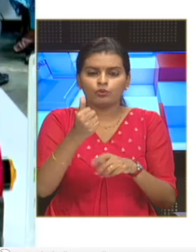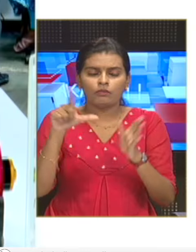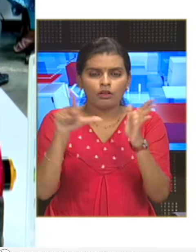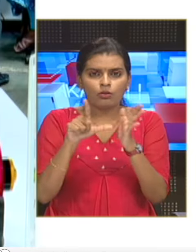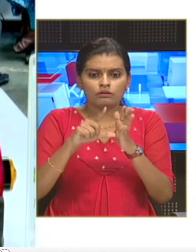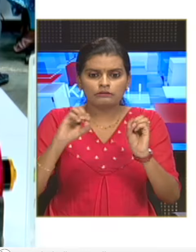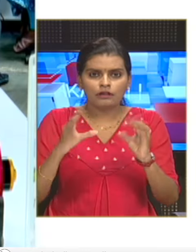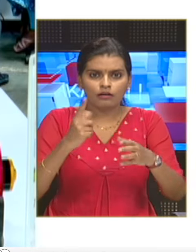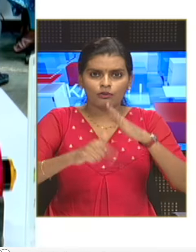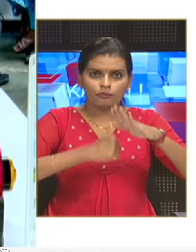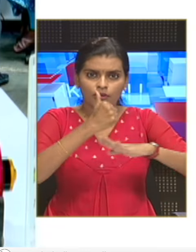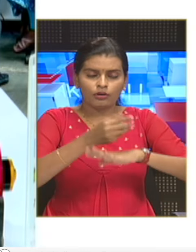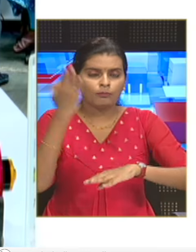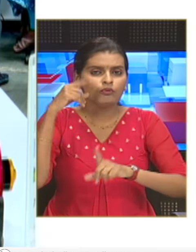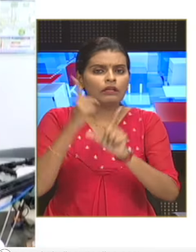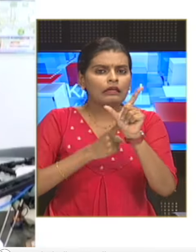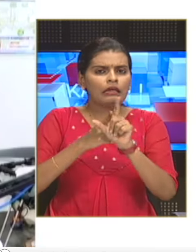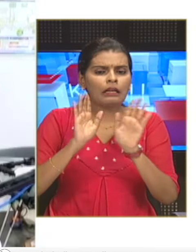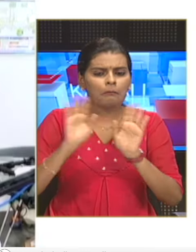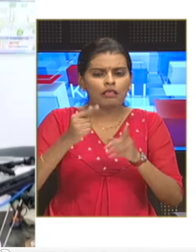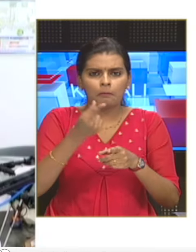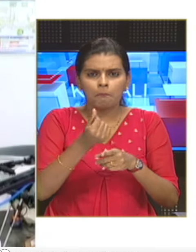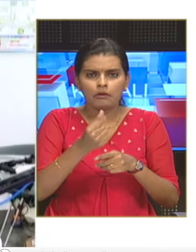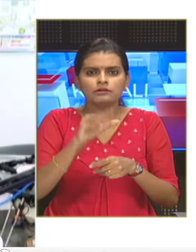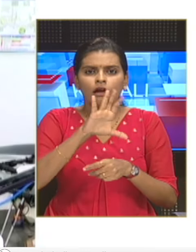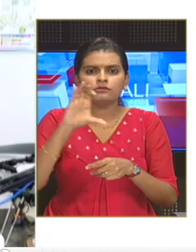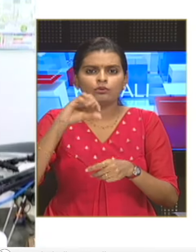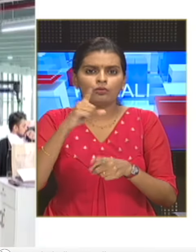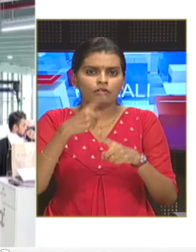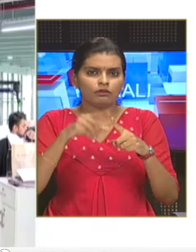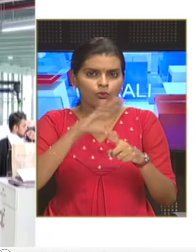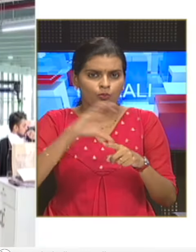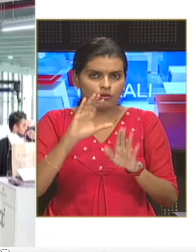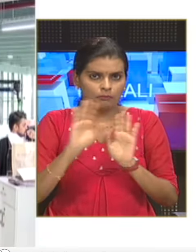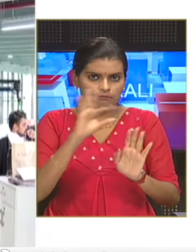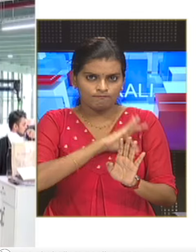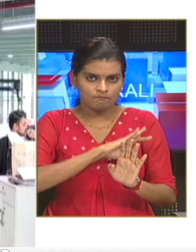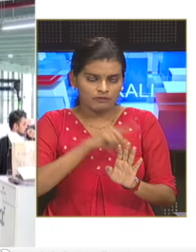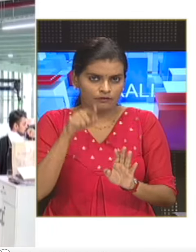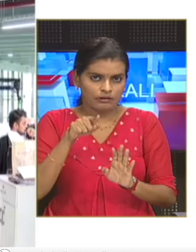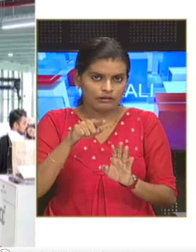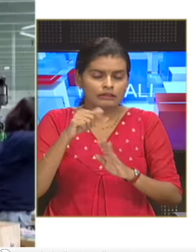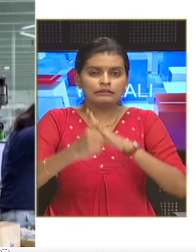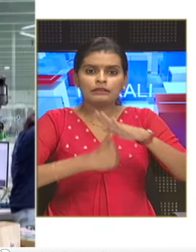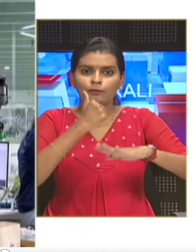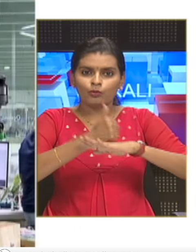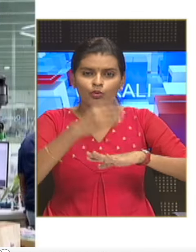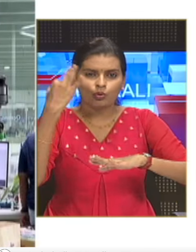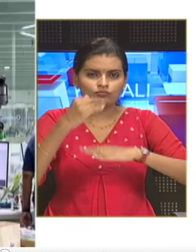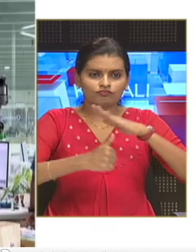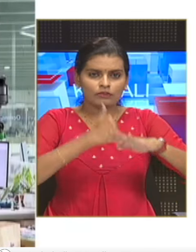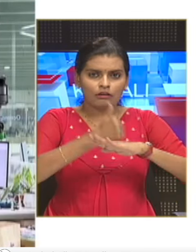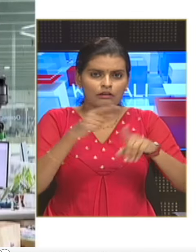ആരംഭിച്ച സ്ഥാപനത്തിൻ്റെ കഴിഞ്ഞ വർഷത്തെ മാത്രം വിറ്റുവരവ് 5.5 കോടി രൂപയാണ്. സംസ്ഥാന വ്യവസായ വകുപ്പ് നവസംരംഭകർക്കായി